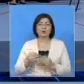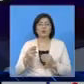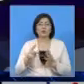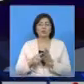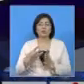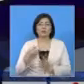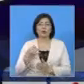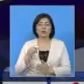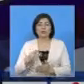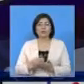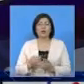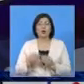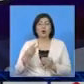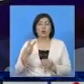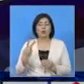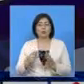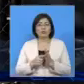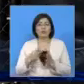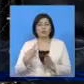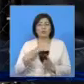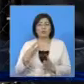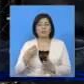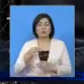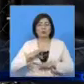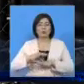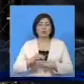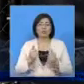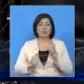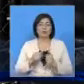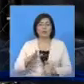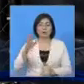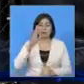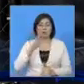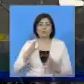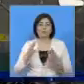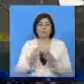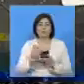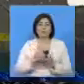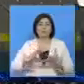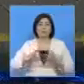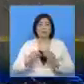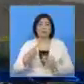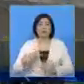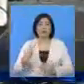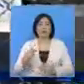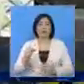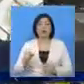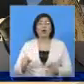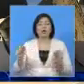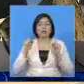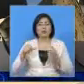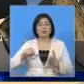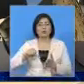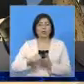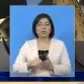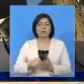күндері. 17-20 маусым аралығында өткен жарысқа ерлер мен әйелдер құрамасын қосқанда барлығы 120 спортшы қатысып, 15